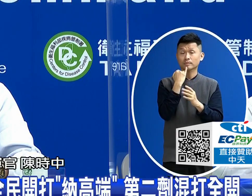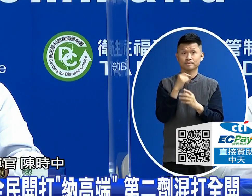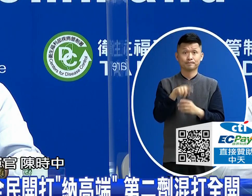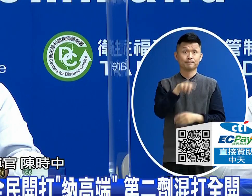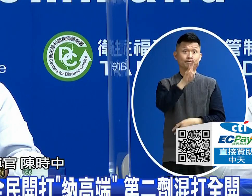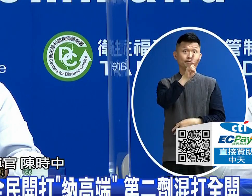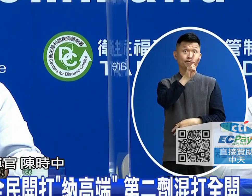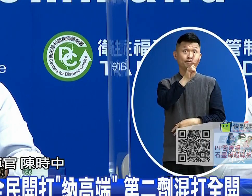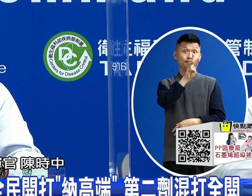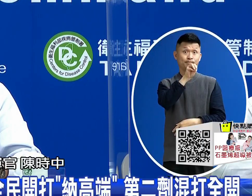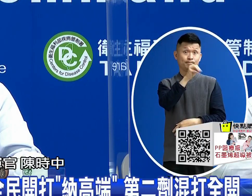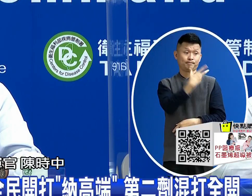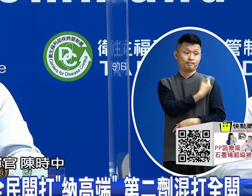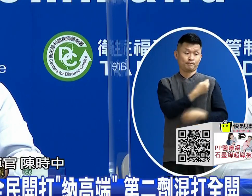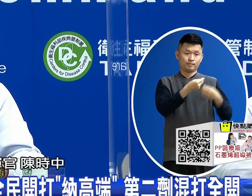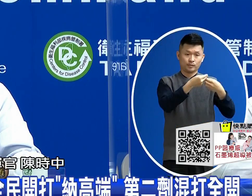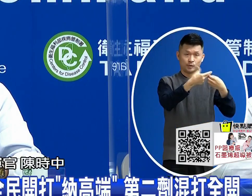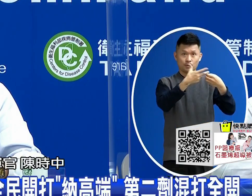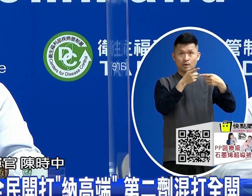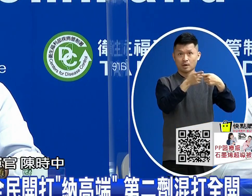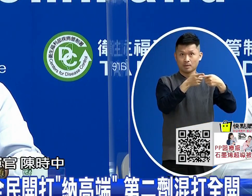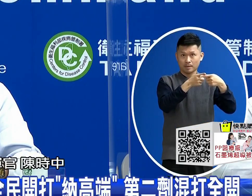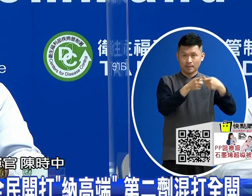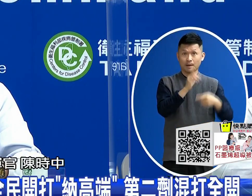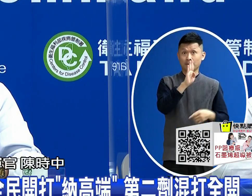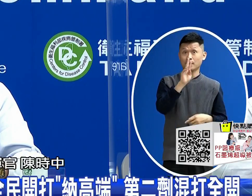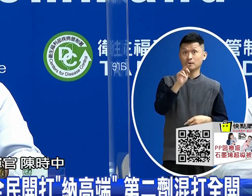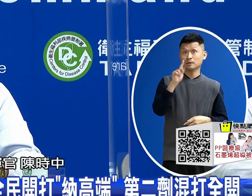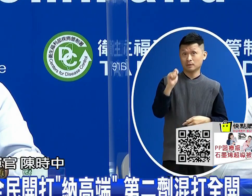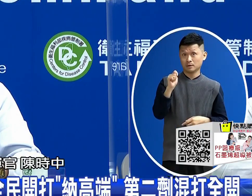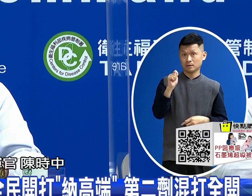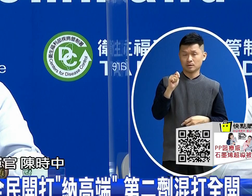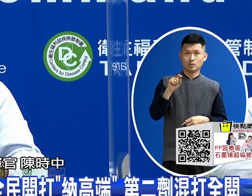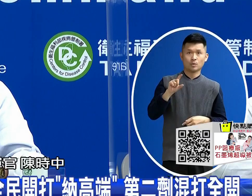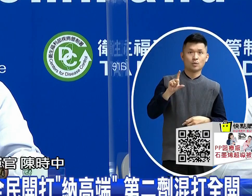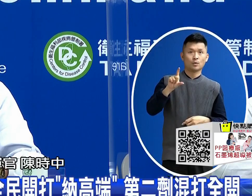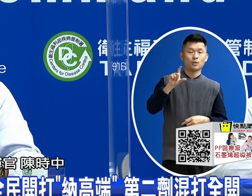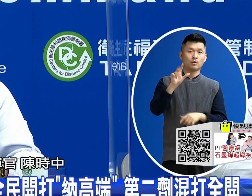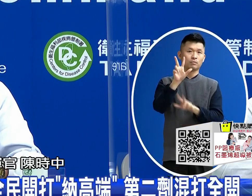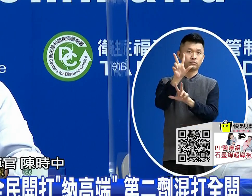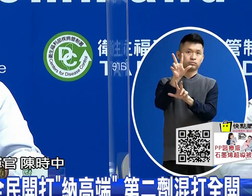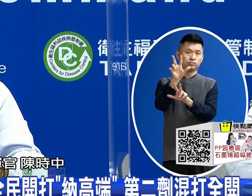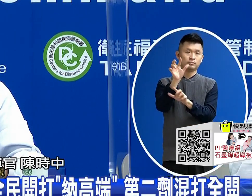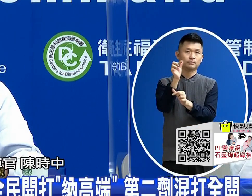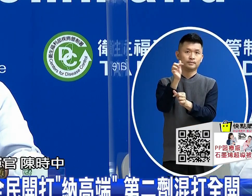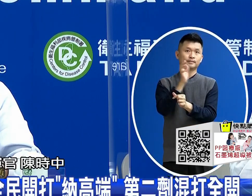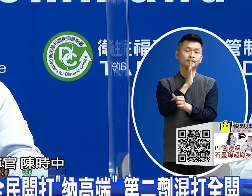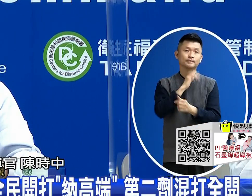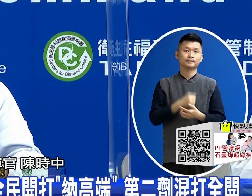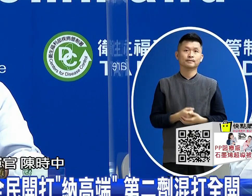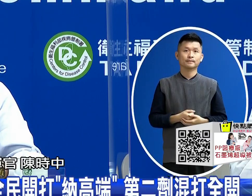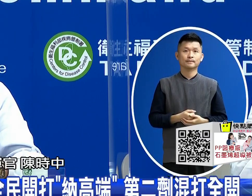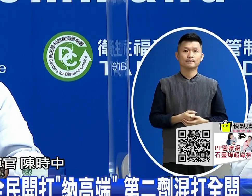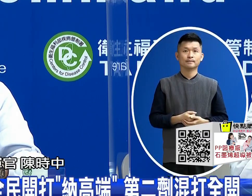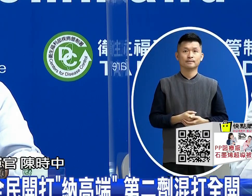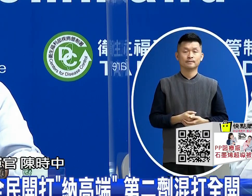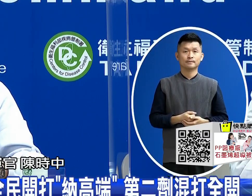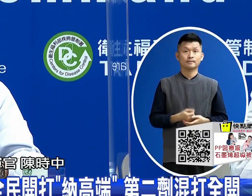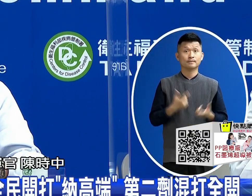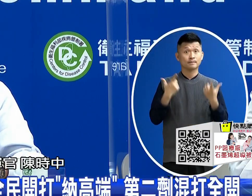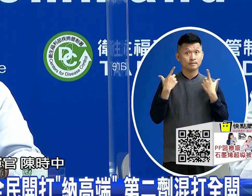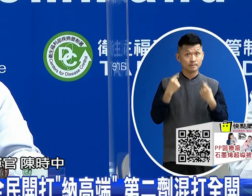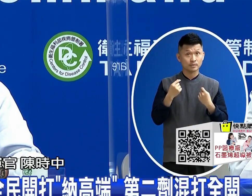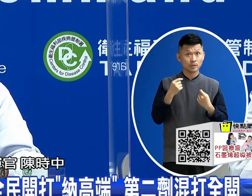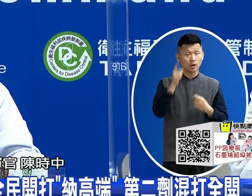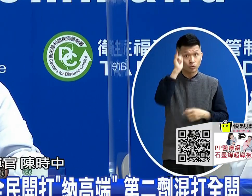打半剂量， BNT 跟高端是全剂量。那只有在接种原来这些厂牌有不